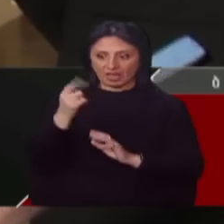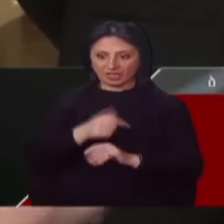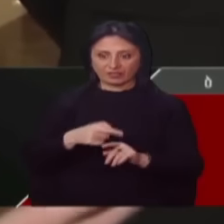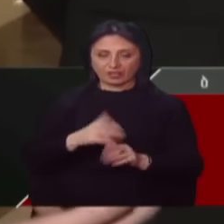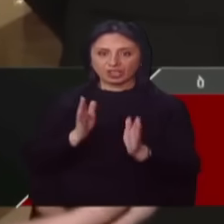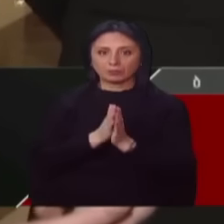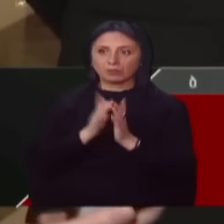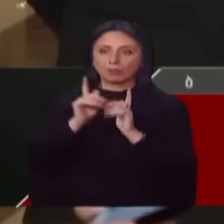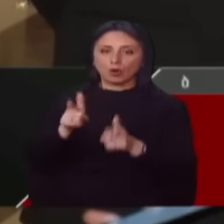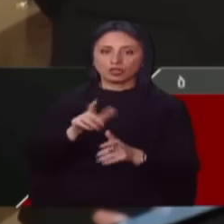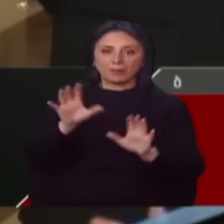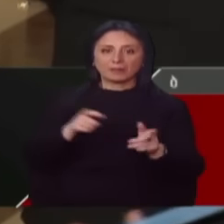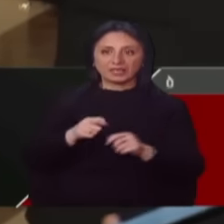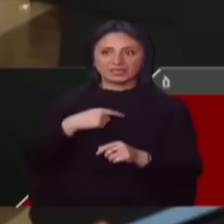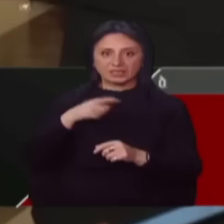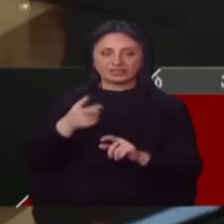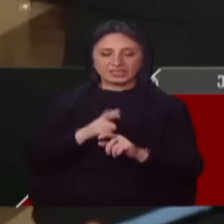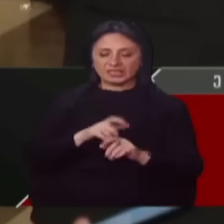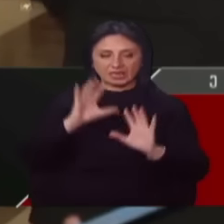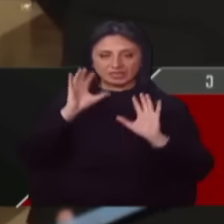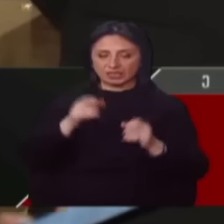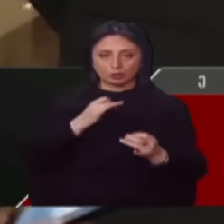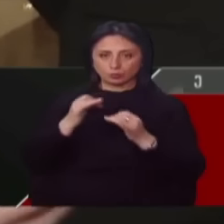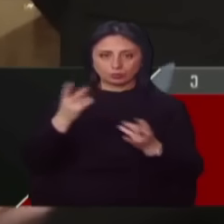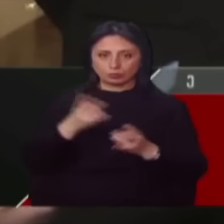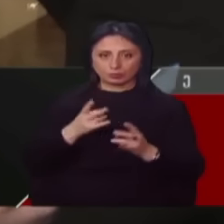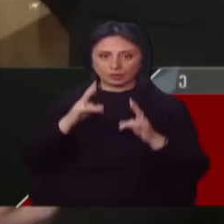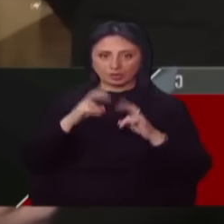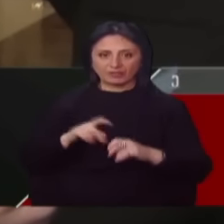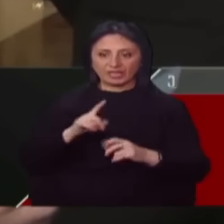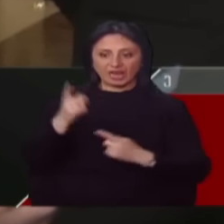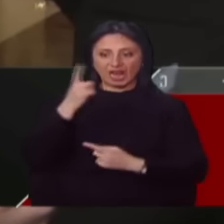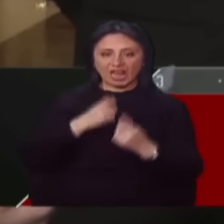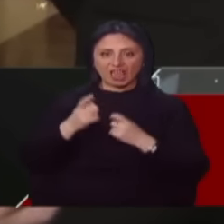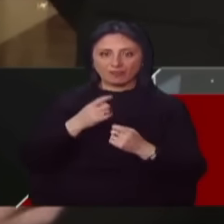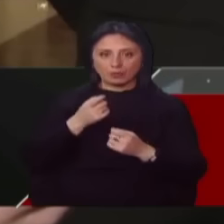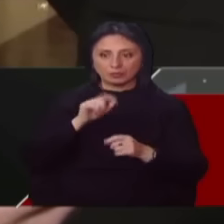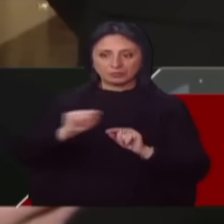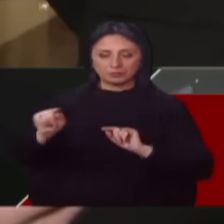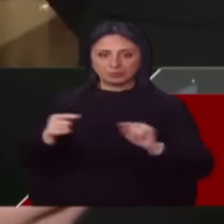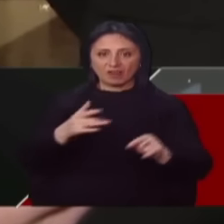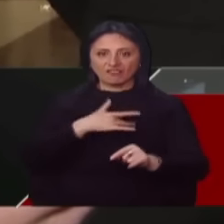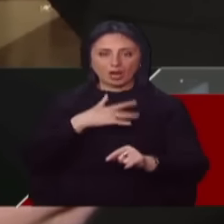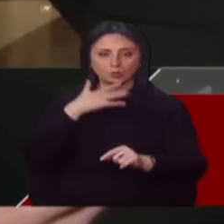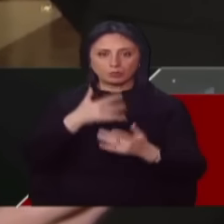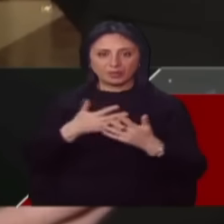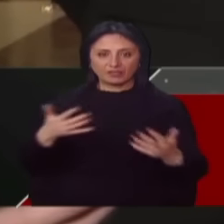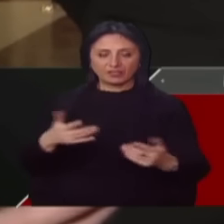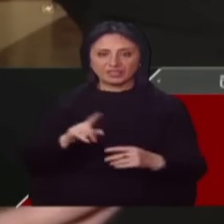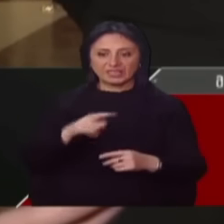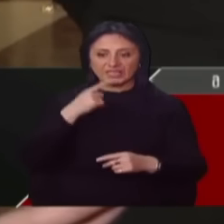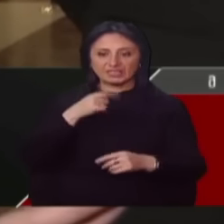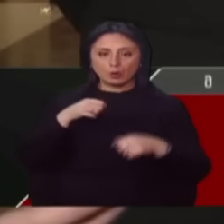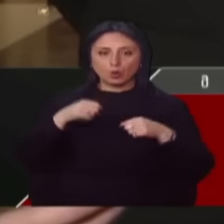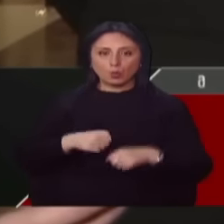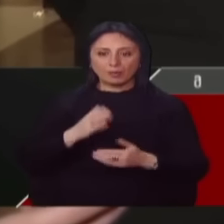მოთხოვნა გავაგზავნეთ პრეზიდენტთანაც. ეს ძალიან სერიოზული საქმეა. რაღაც ინფორმაციებმა გაჟონა, ვარაუდი ბევრია. ის, რისი